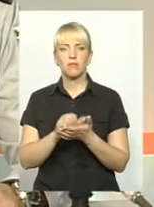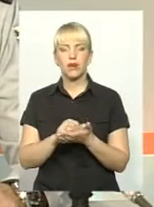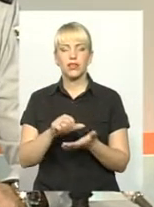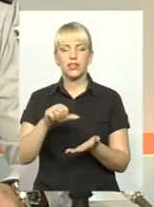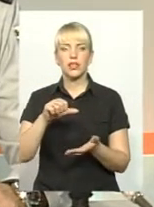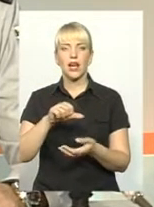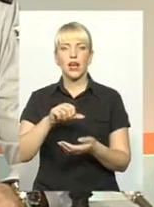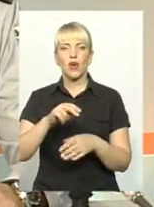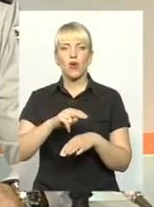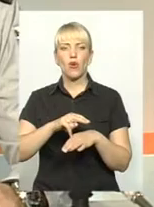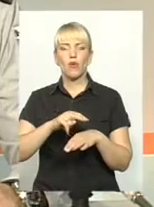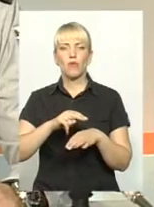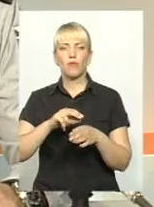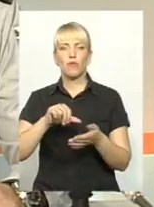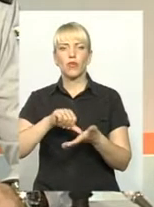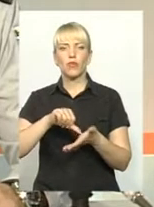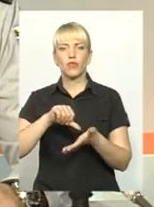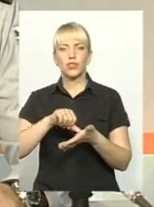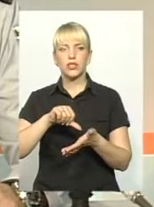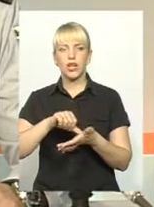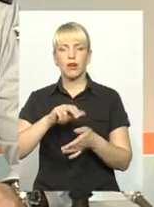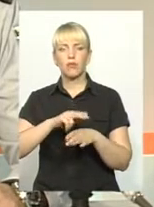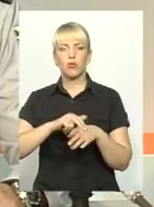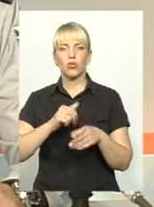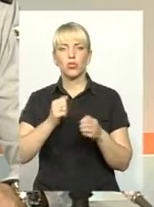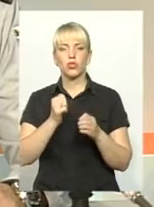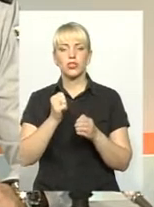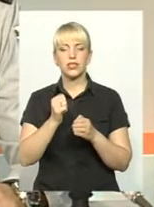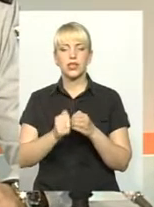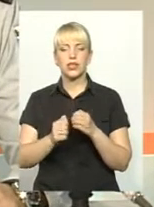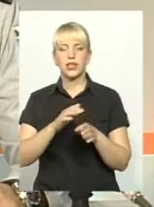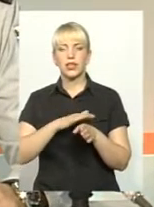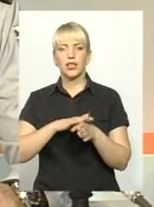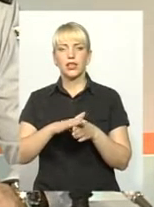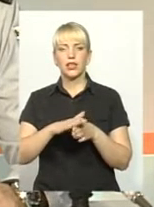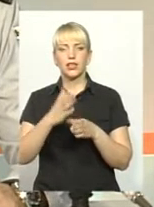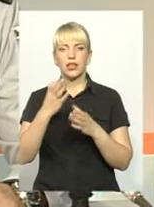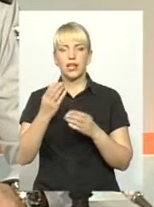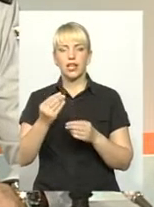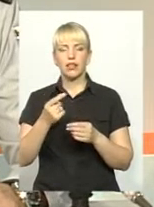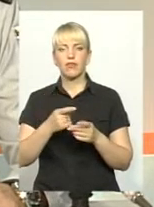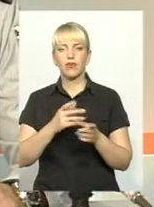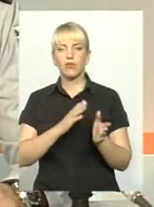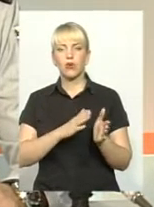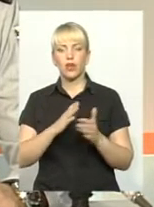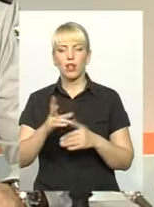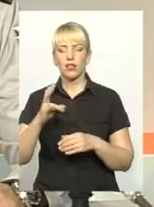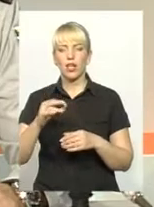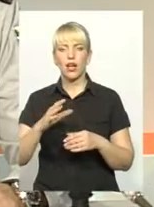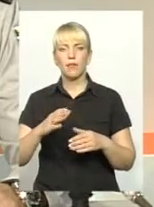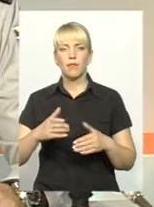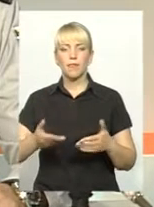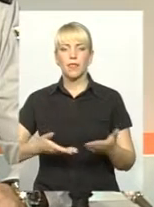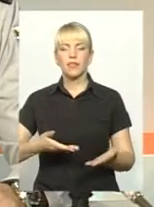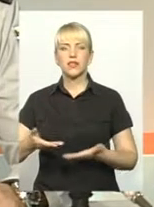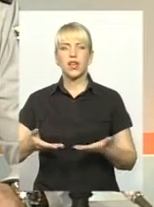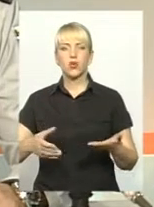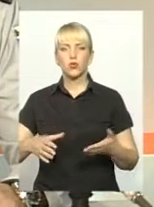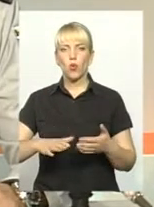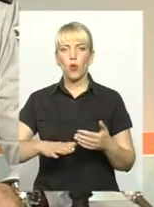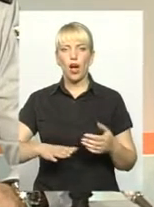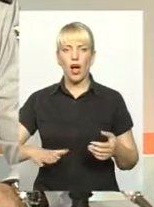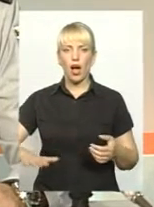поліції, він цілий день майже працює щодо наведення порядку на тротуарах, тобто протидія